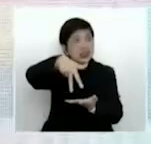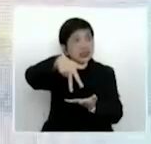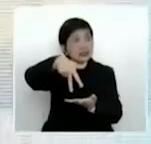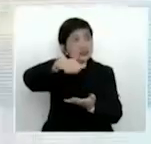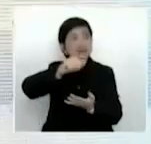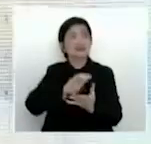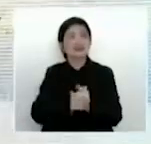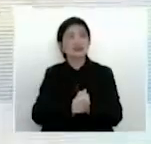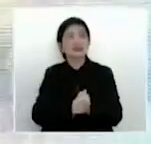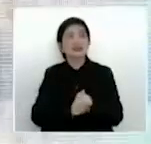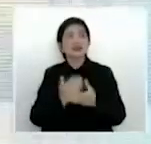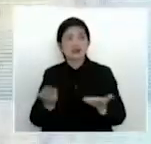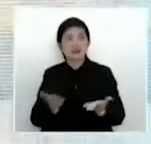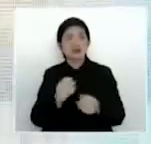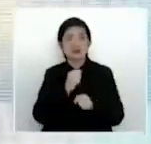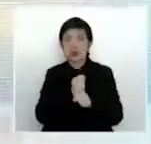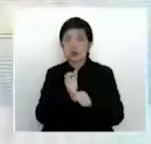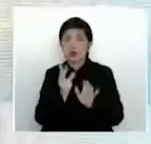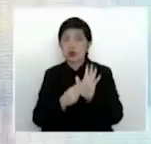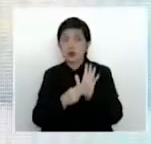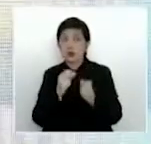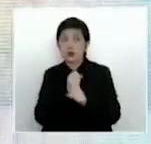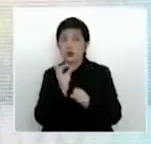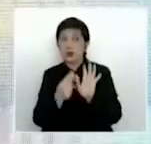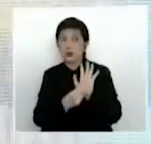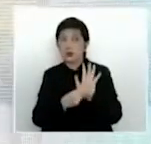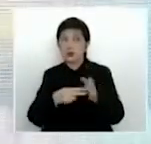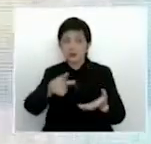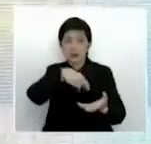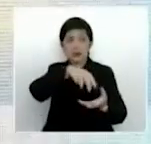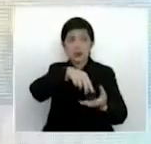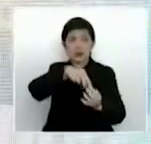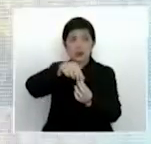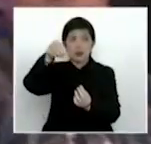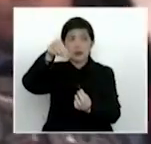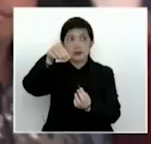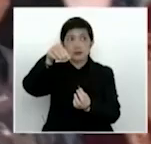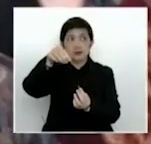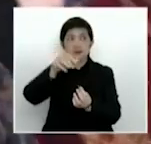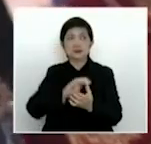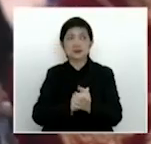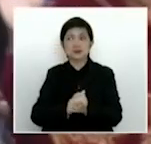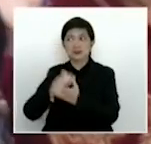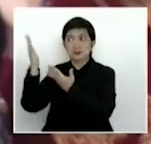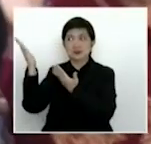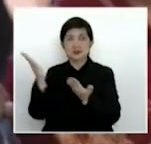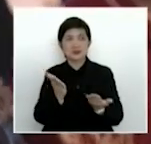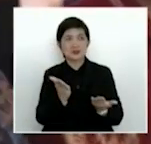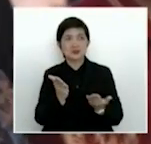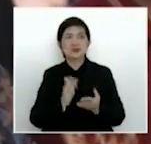panelis Dr Gungun Herianto m.s untuk mengambil undian daftar pertanyaan dari fishb kami persilakan